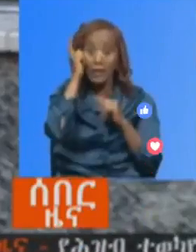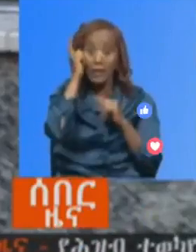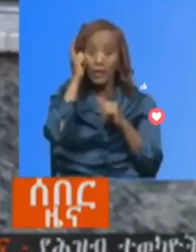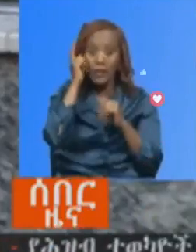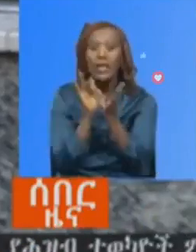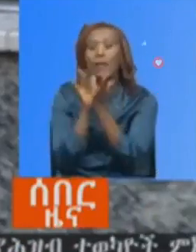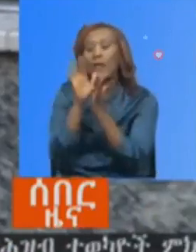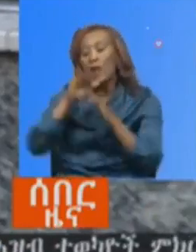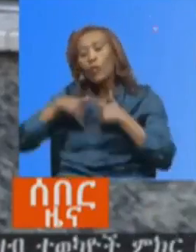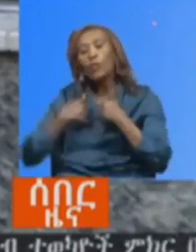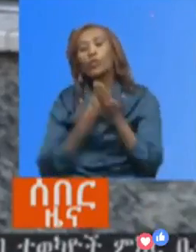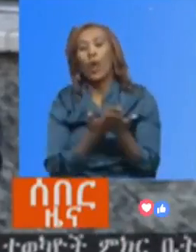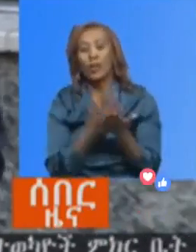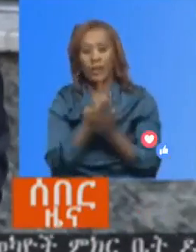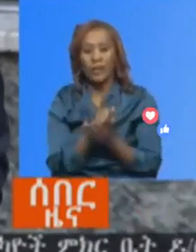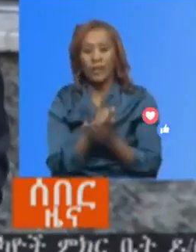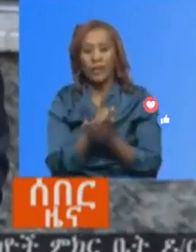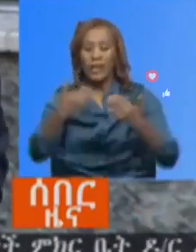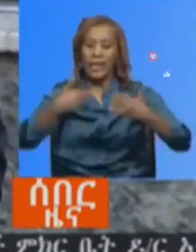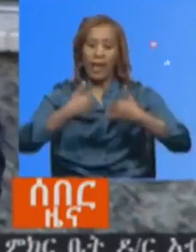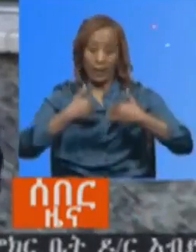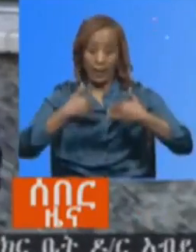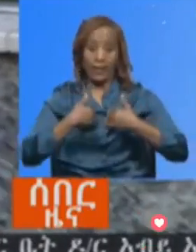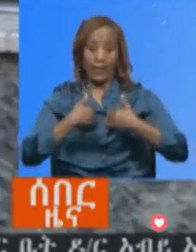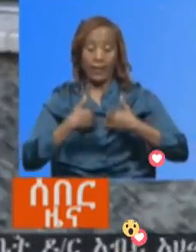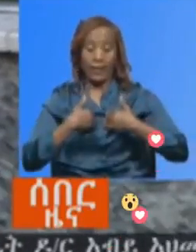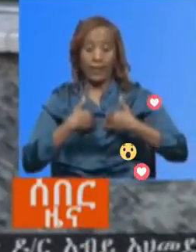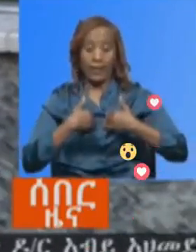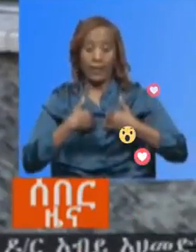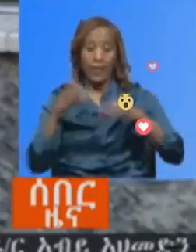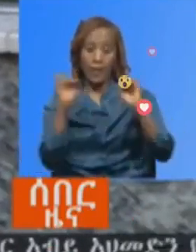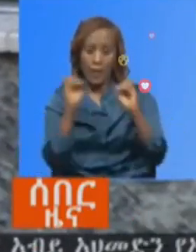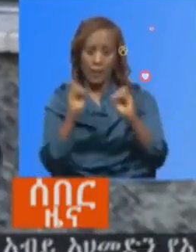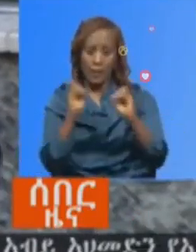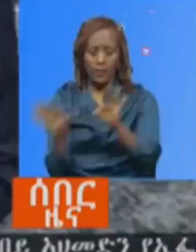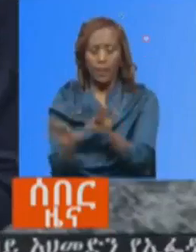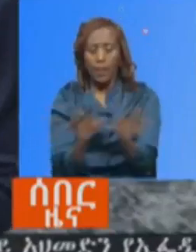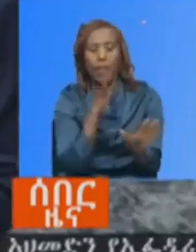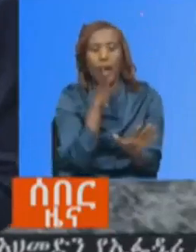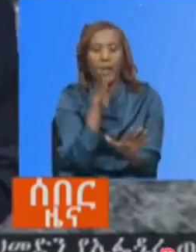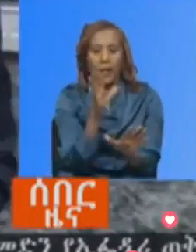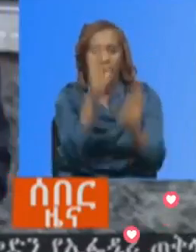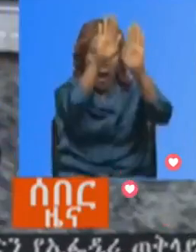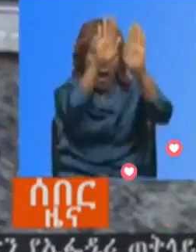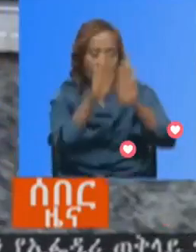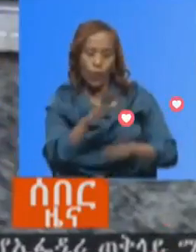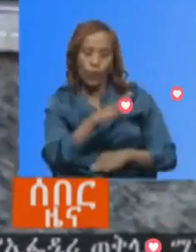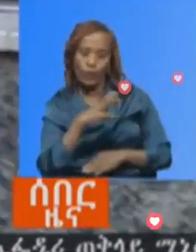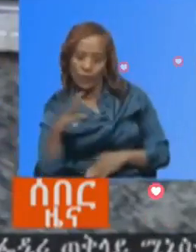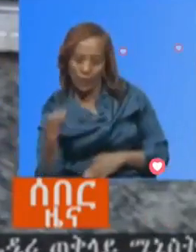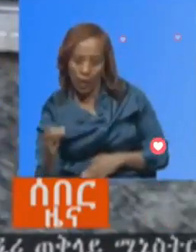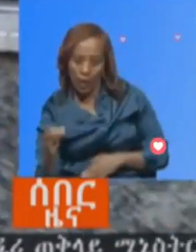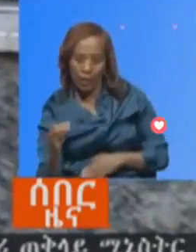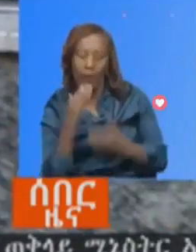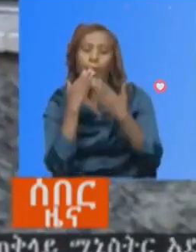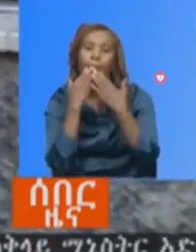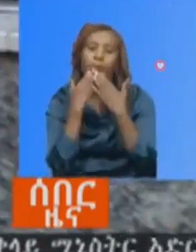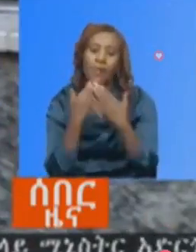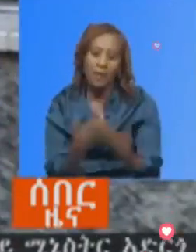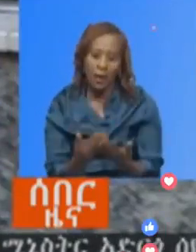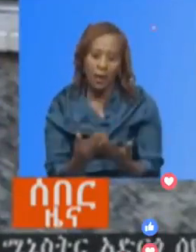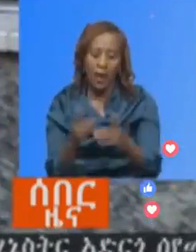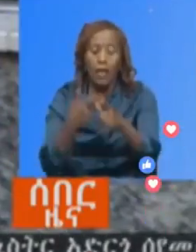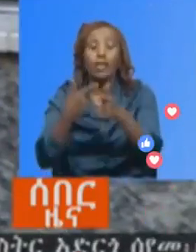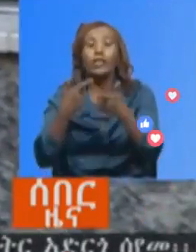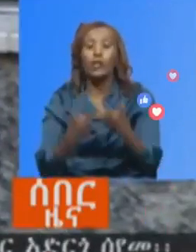ለሚከፍሉት መስዋዕትነት ያለኝን በምንም የማይተካ አድናቆትና ምስጋና